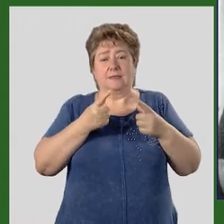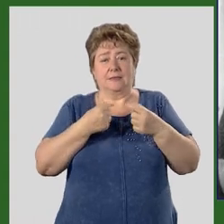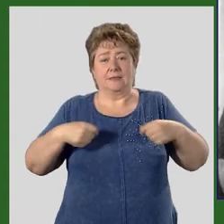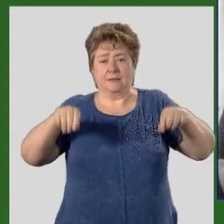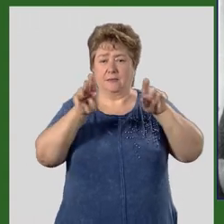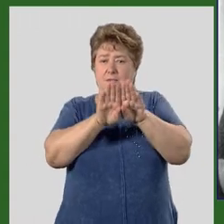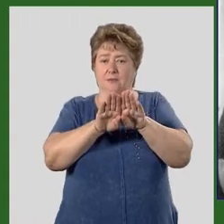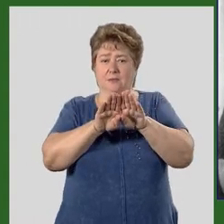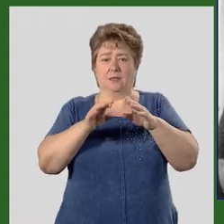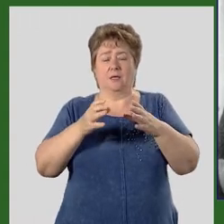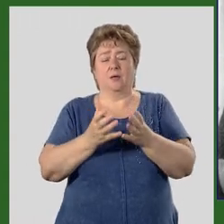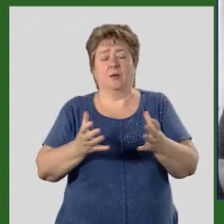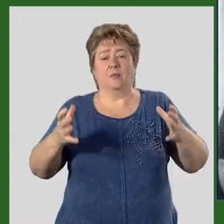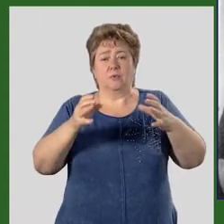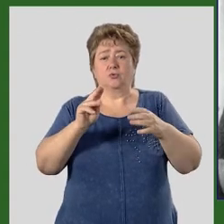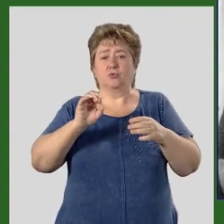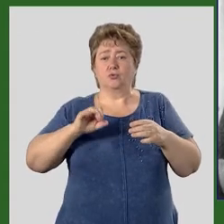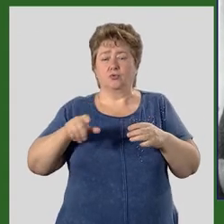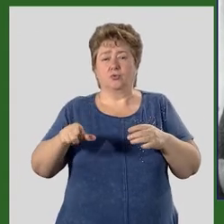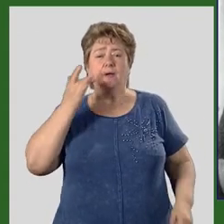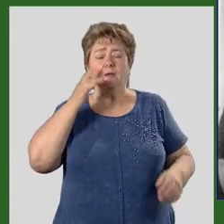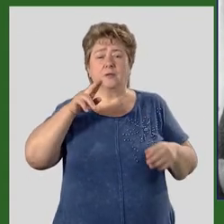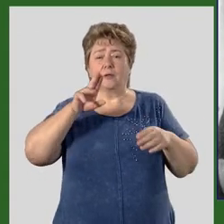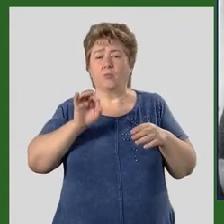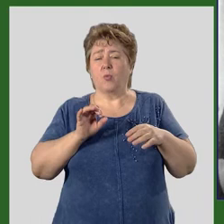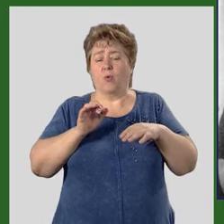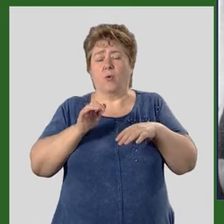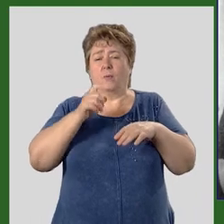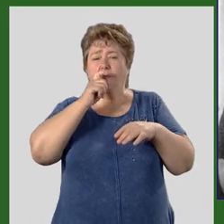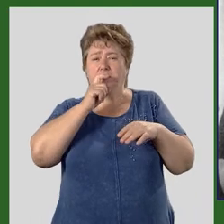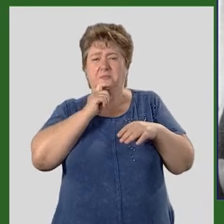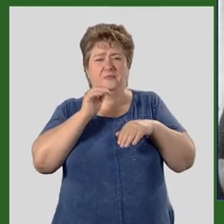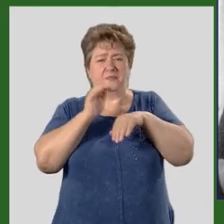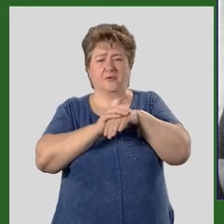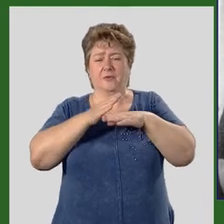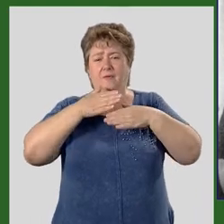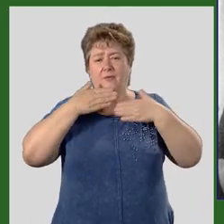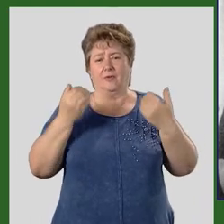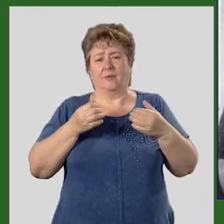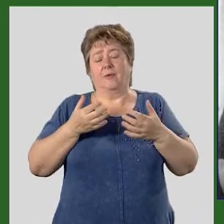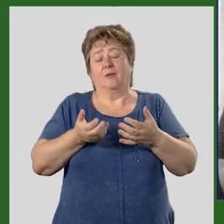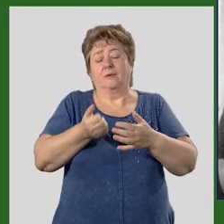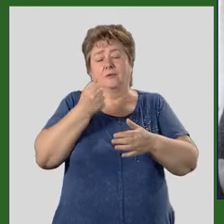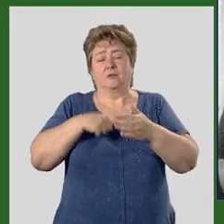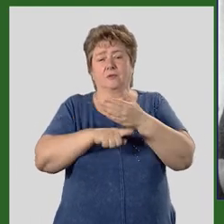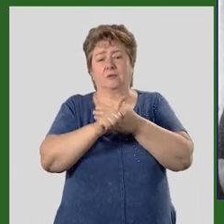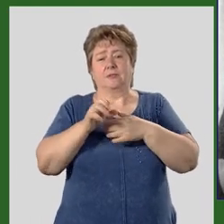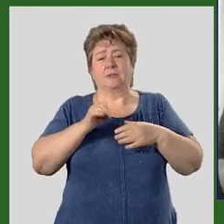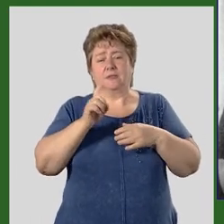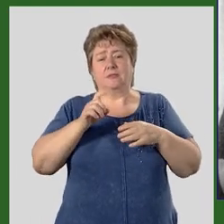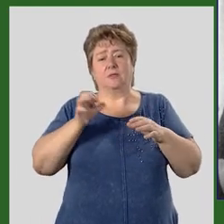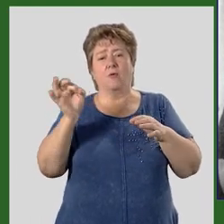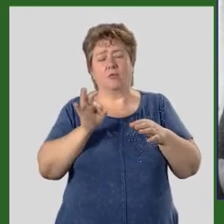замкнутый бассейн, и что река Чу, которая по недостоверным сведениям брала начало из